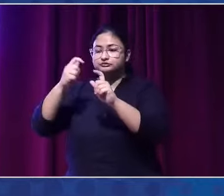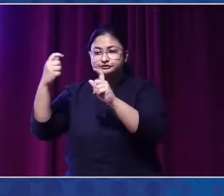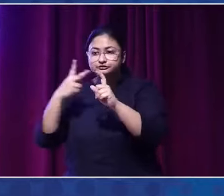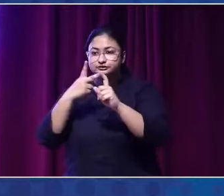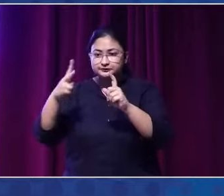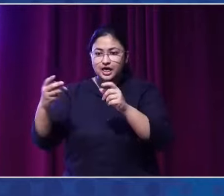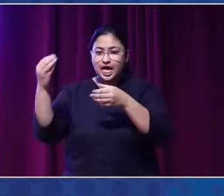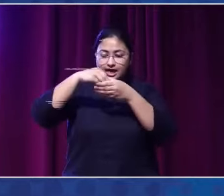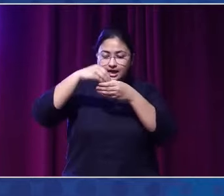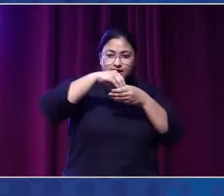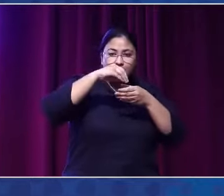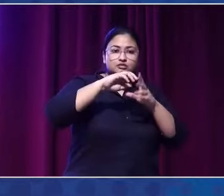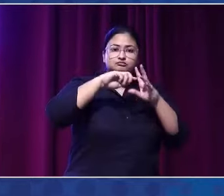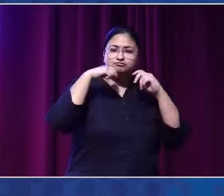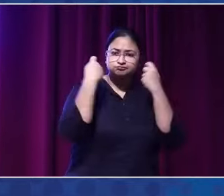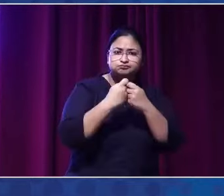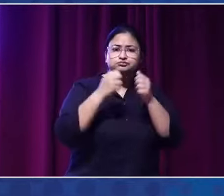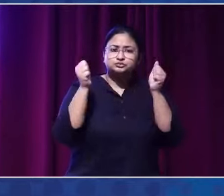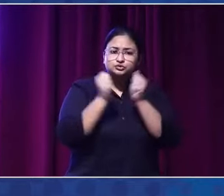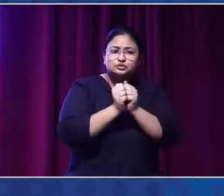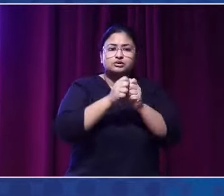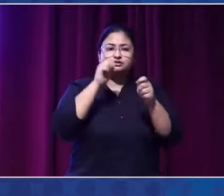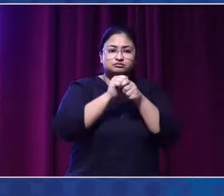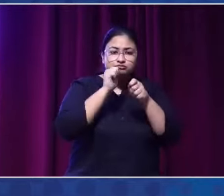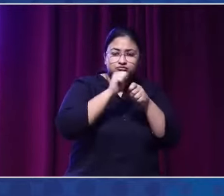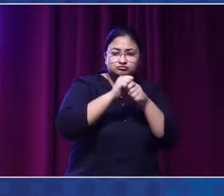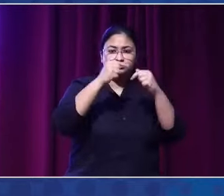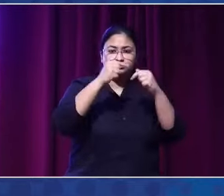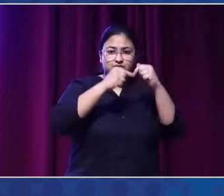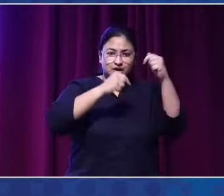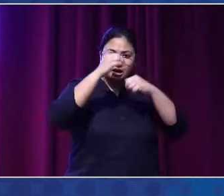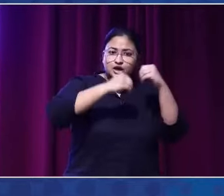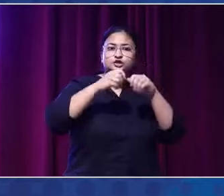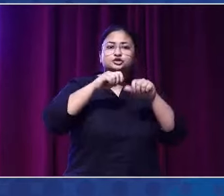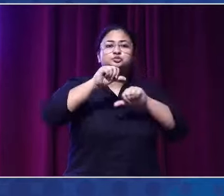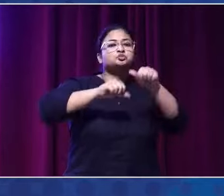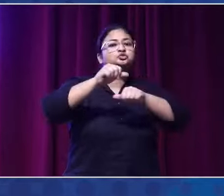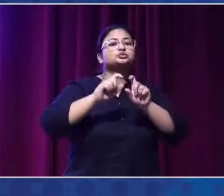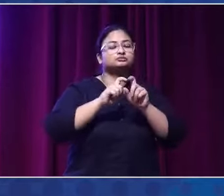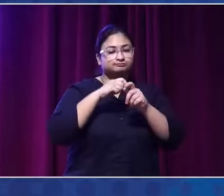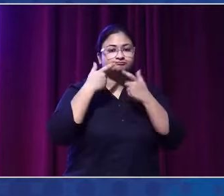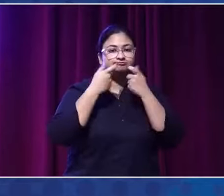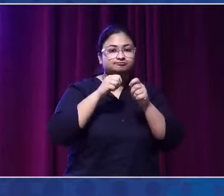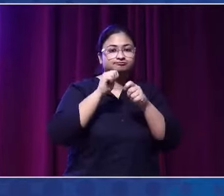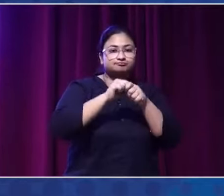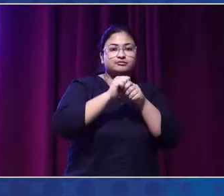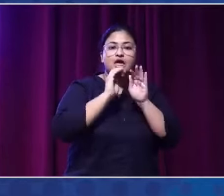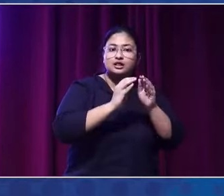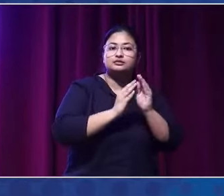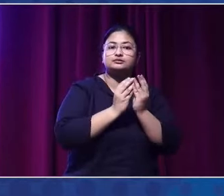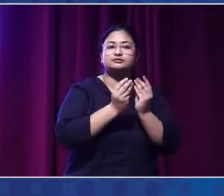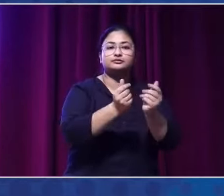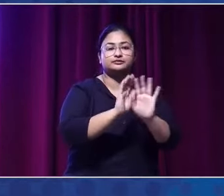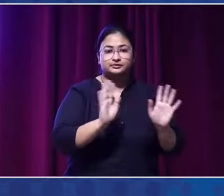एक जैसा 10-10.5 लाख बूथ पे एक इलेक्शन रिजल्ट, इलेक्शन प्रोसेस को कंप्लीट कर लेते हैं। हम लोग आपस में अगर 5 लोग